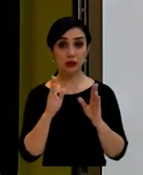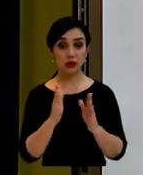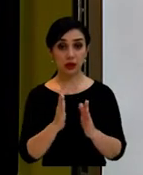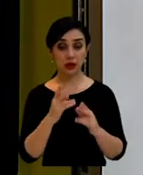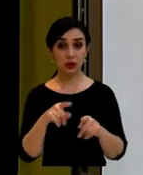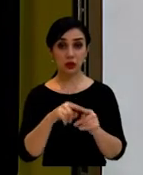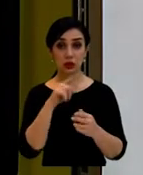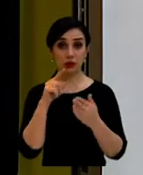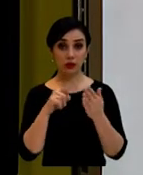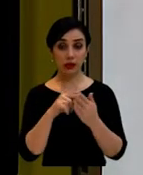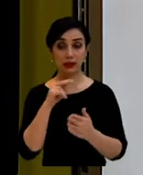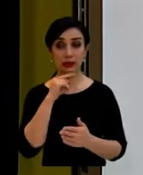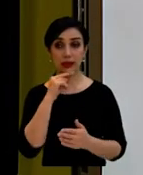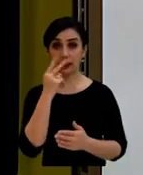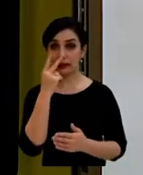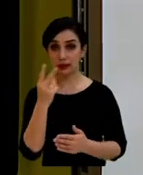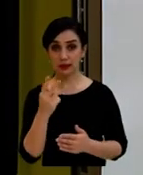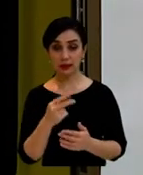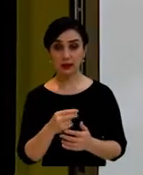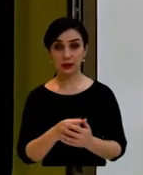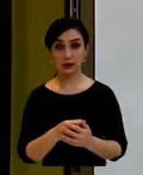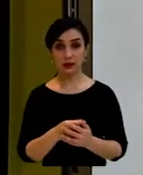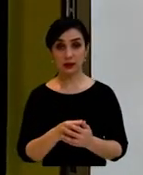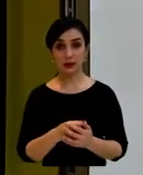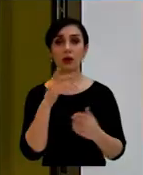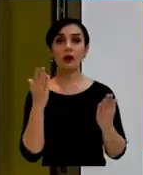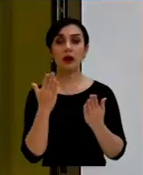oladigan savollarga diqqat qilaylik. Demak,